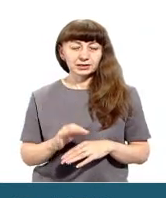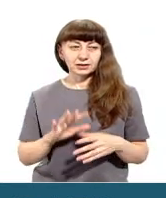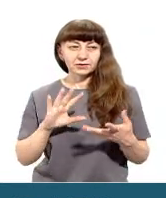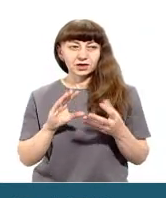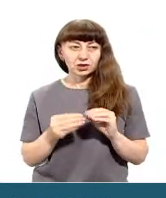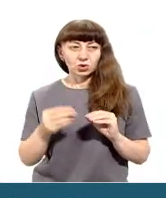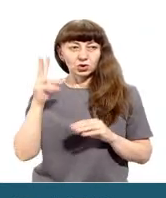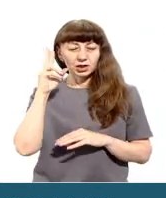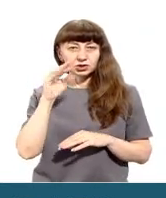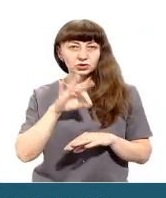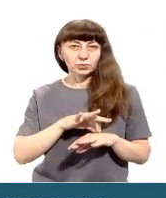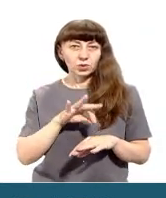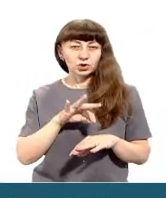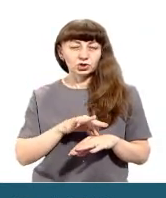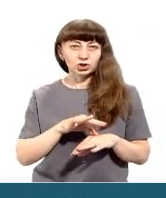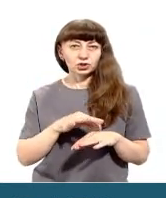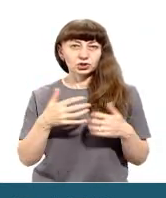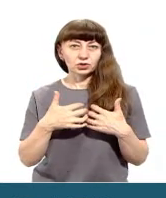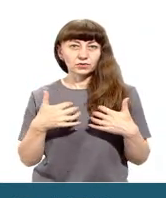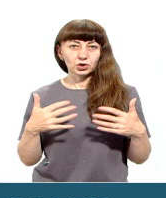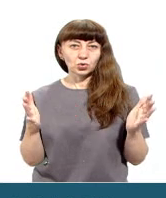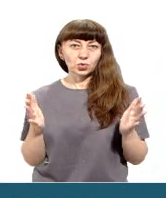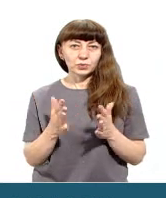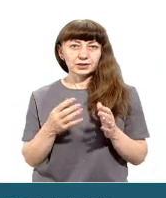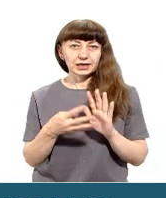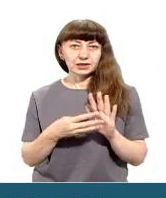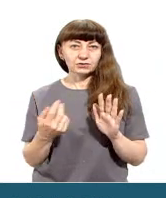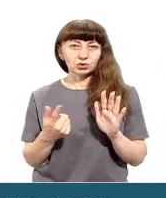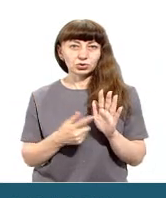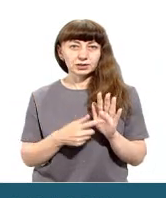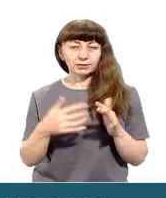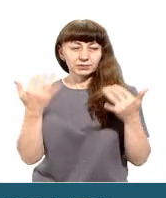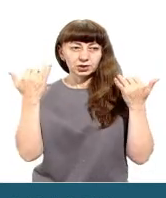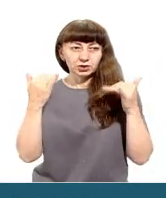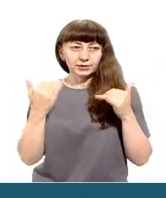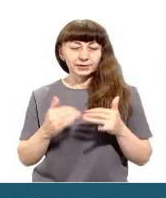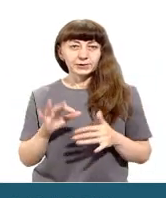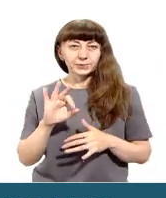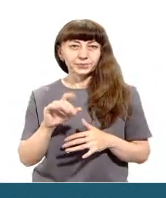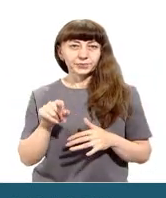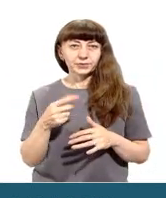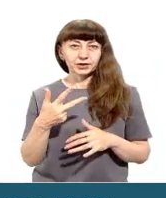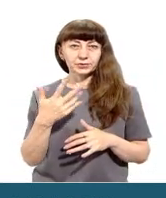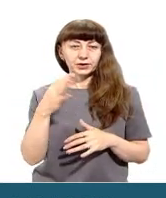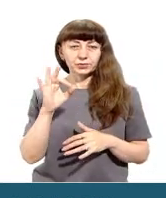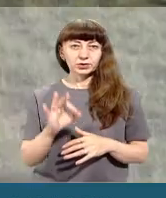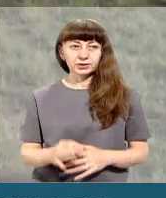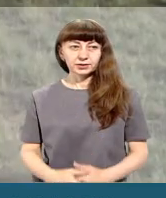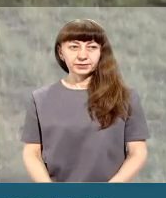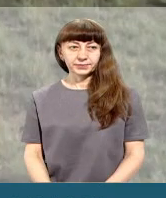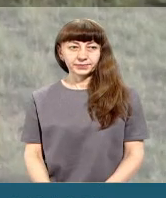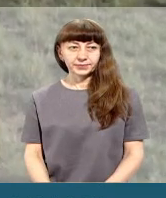образом, количество больных животных крупнорогатого скота уменьшилось на 907 голов или на 0,35%